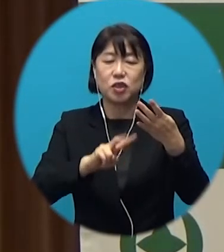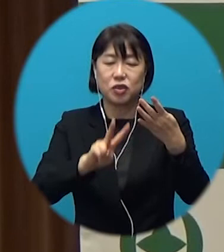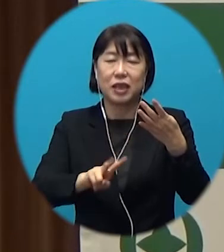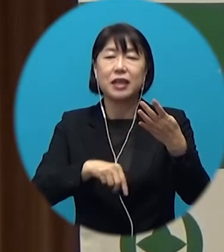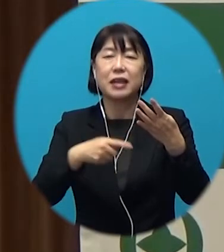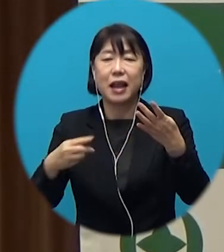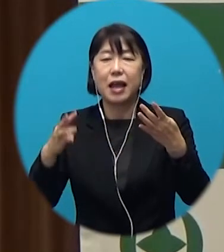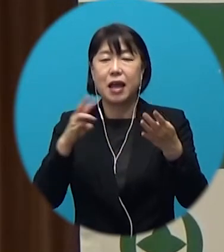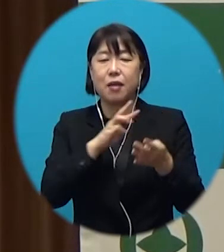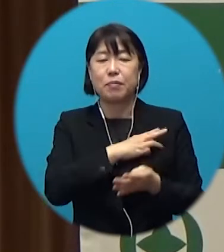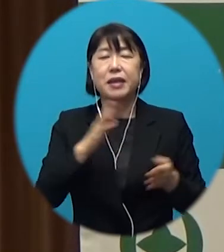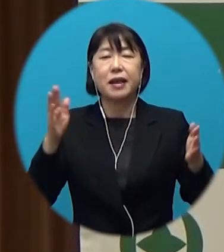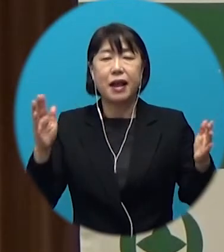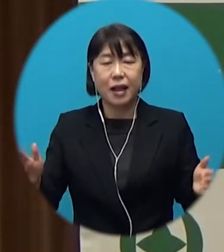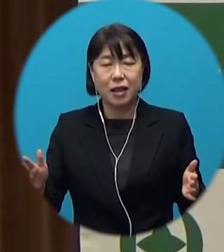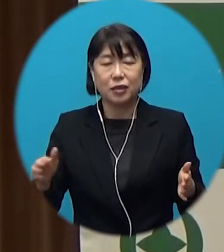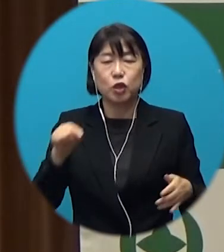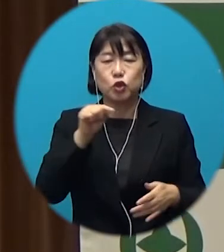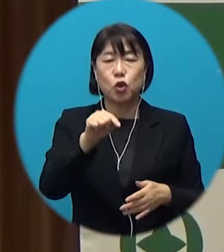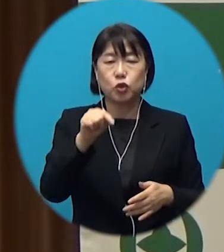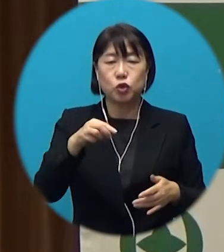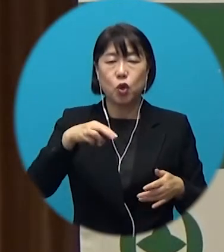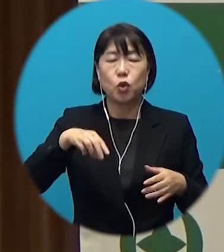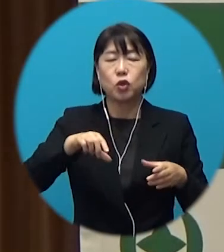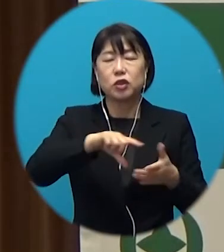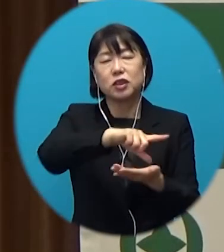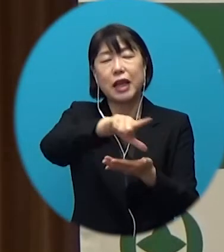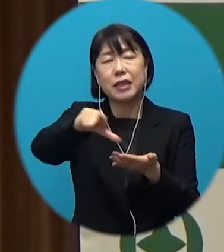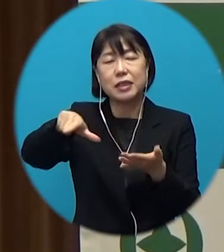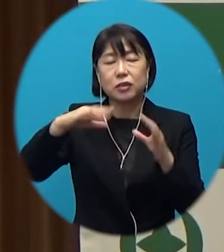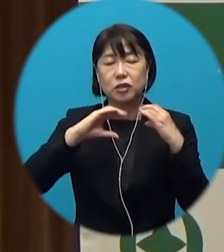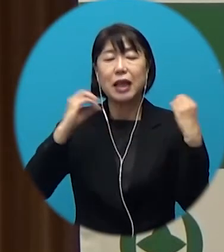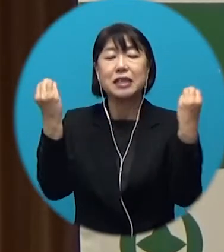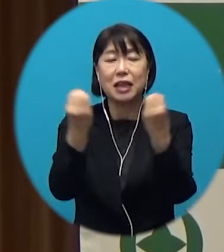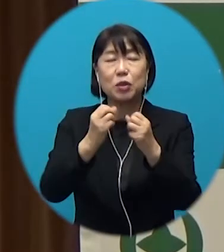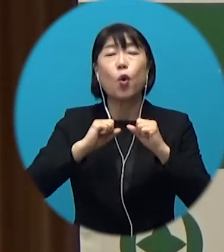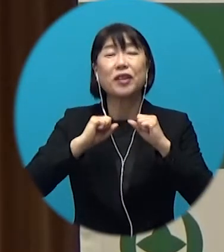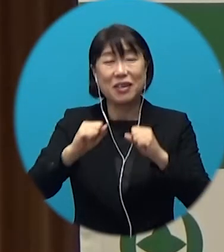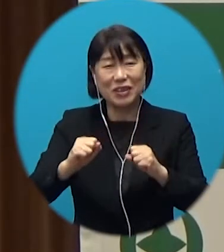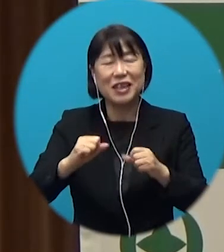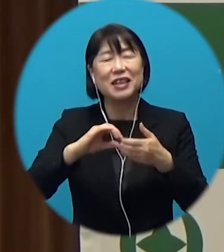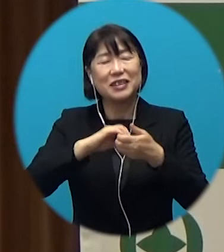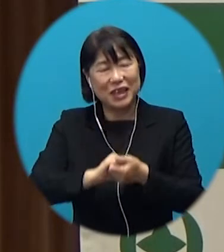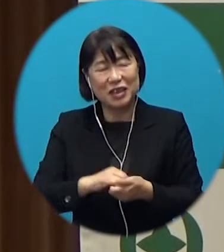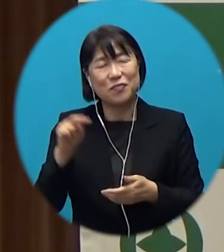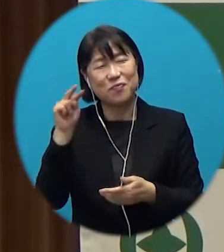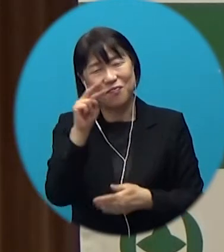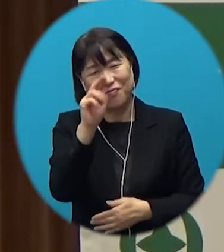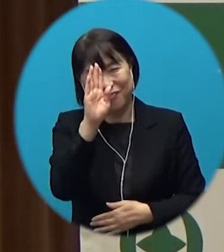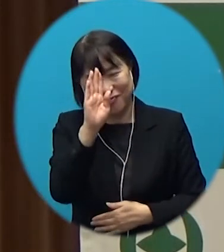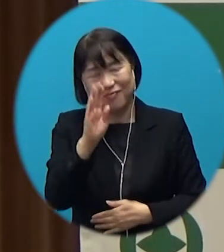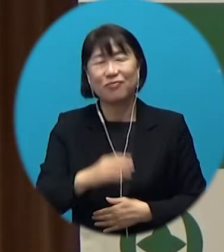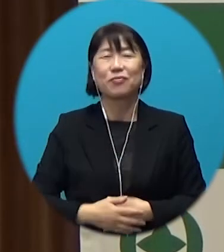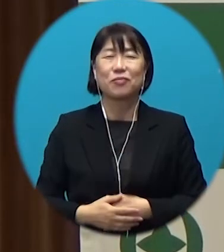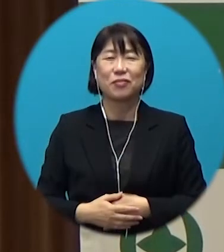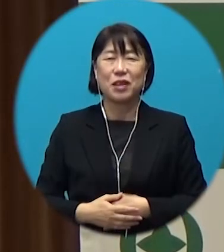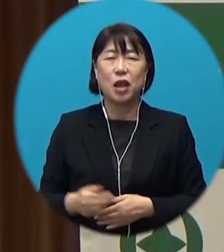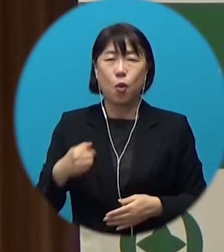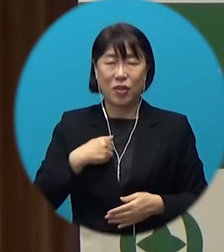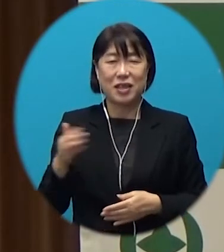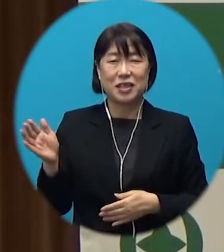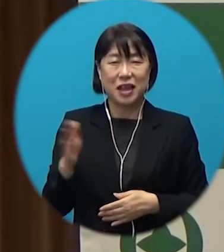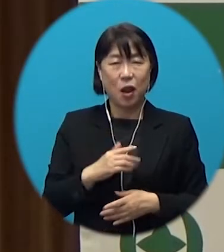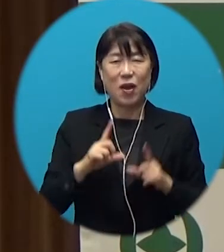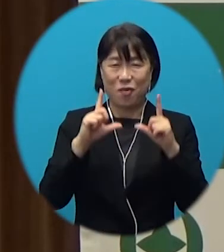日間、ドバイのスタジアムで開催されますので、こちらもぜひご注目をお願いしたいと思っております。私からは以上であ